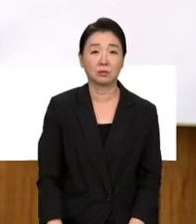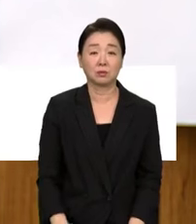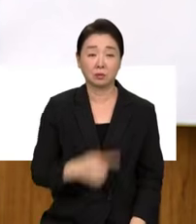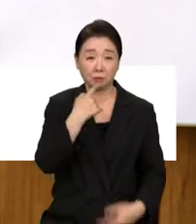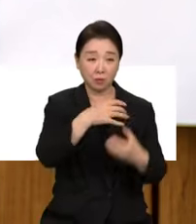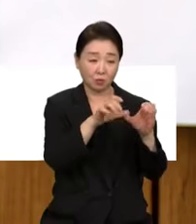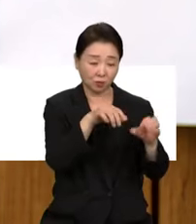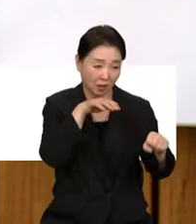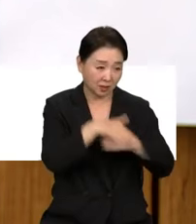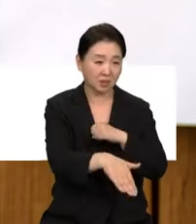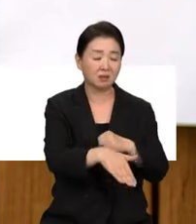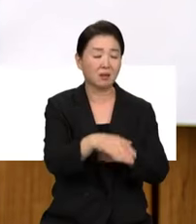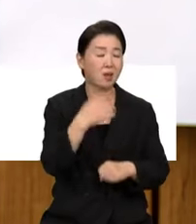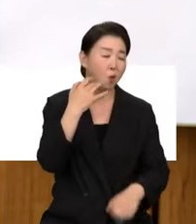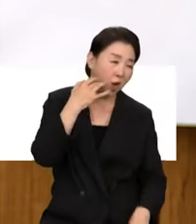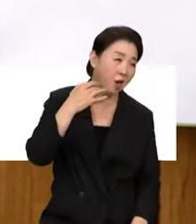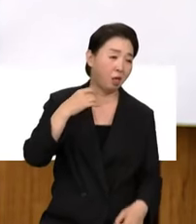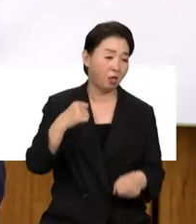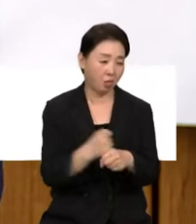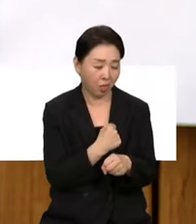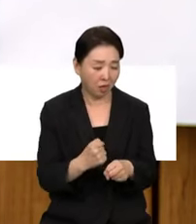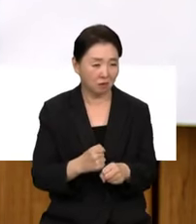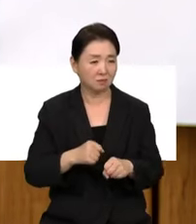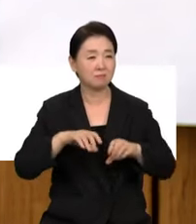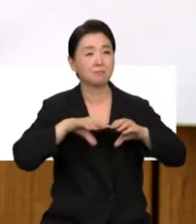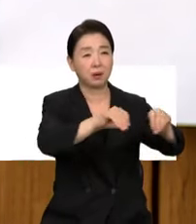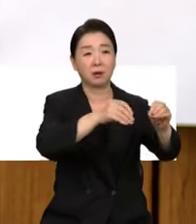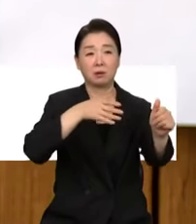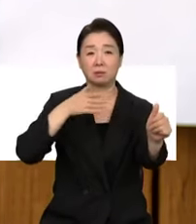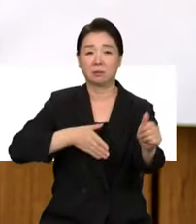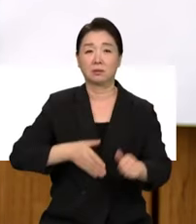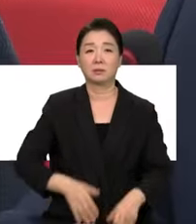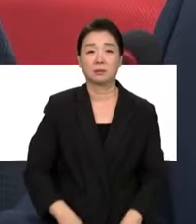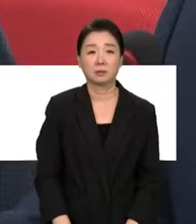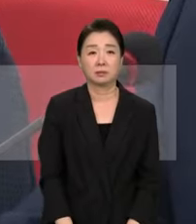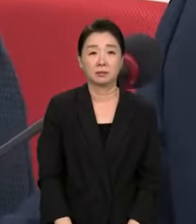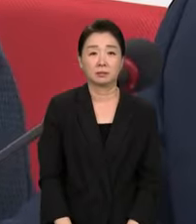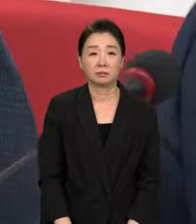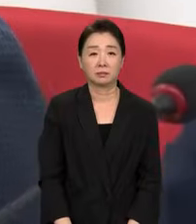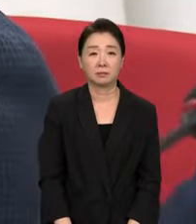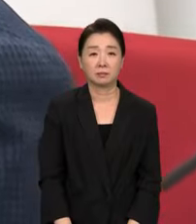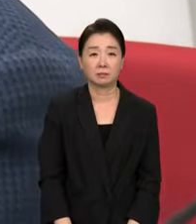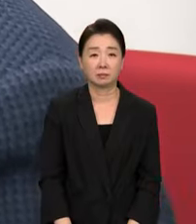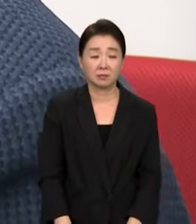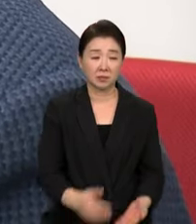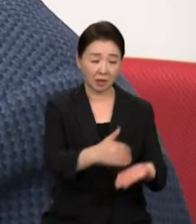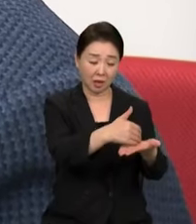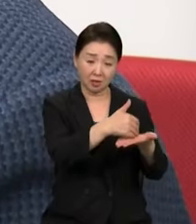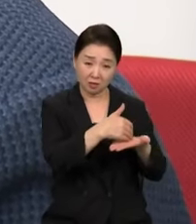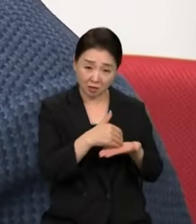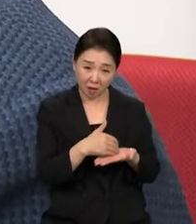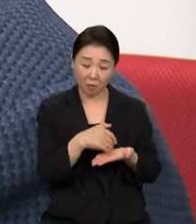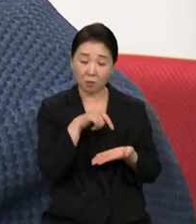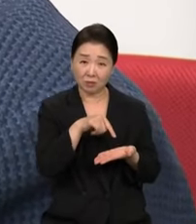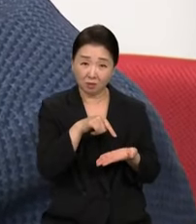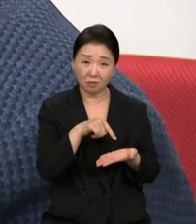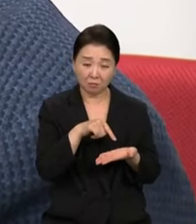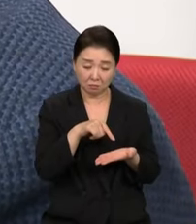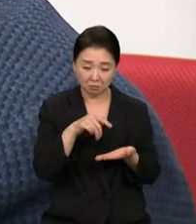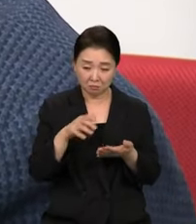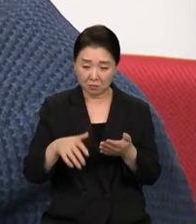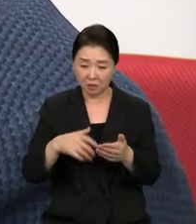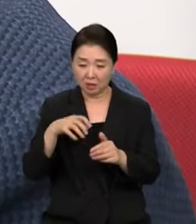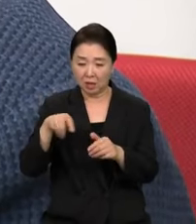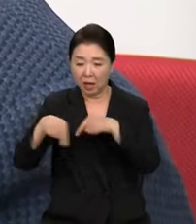민주당식 괴담 정치 당장 중단하시기 바랍니다 재보를 개엄 준비설 근거로든 민주당을